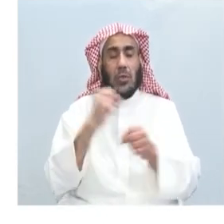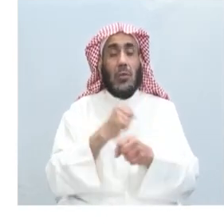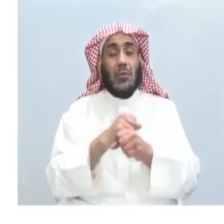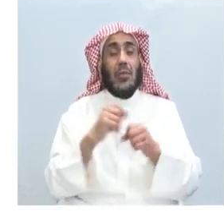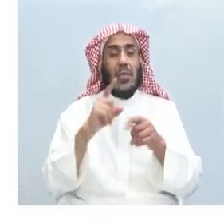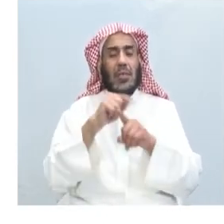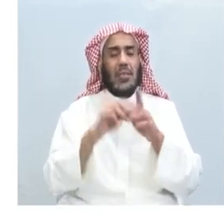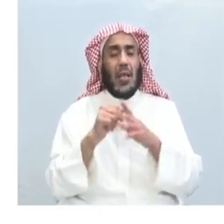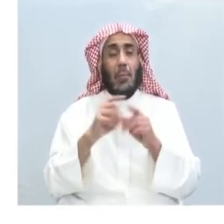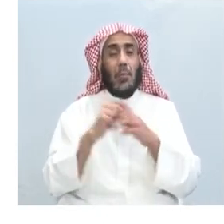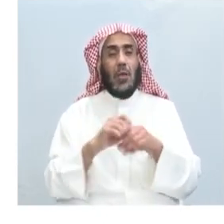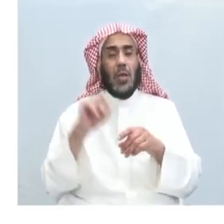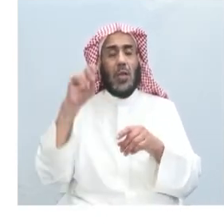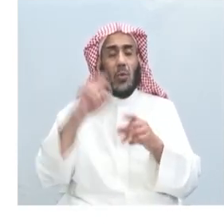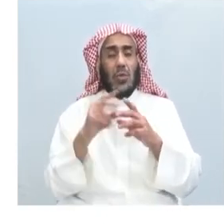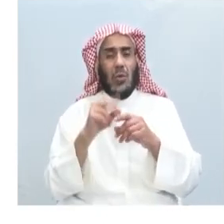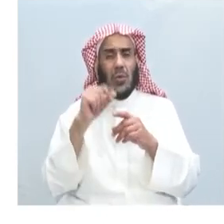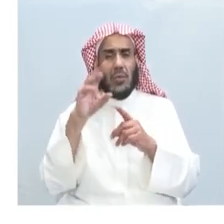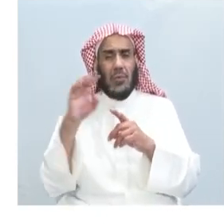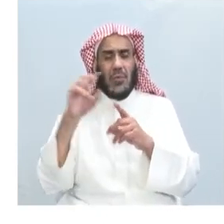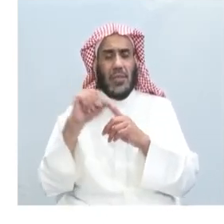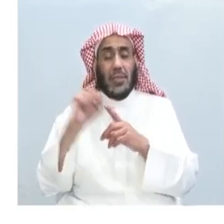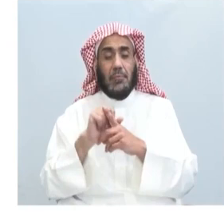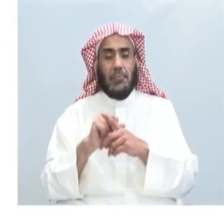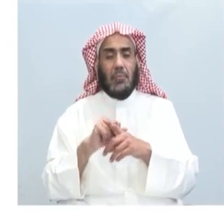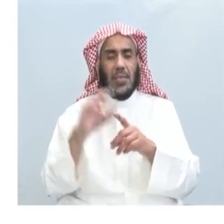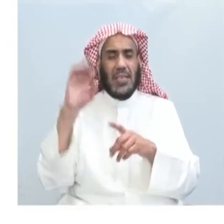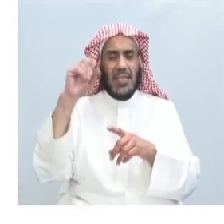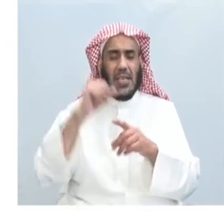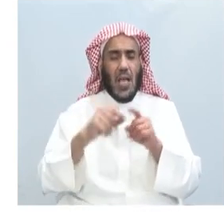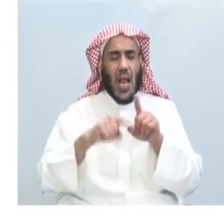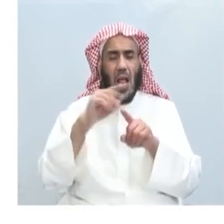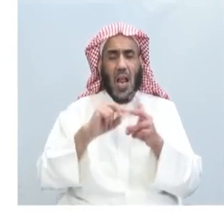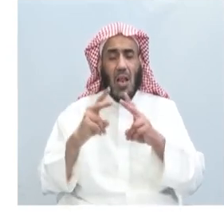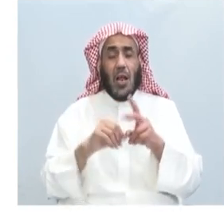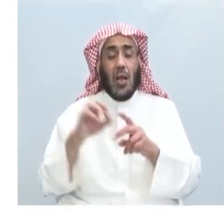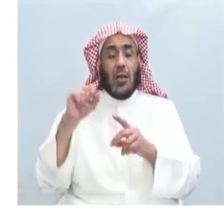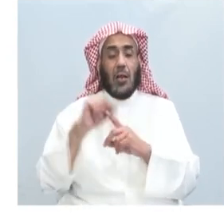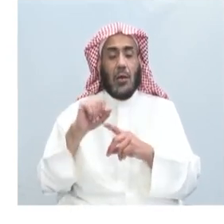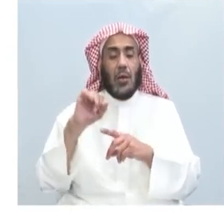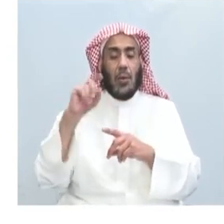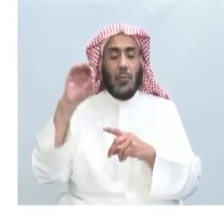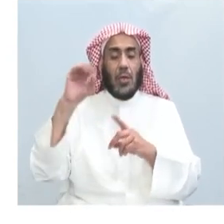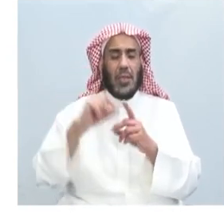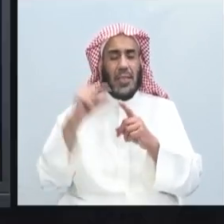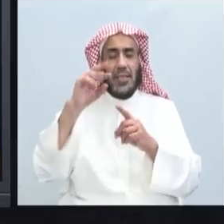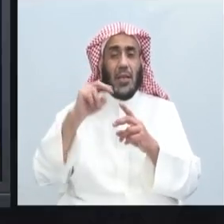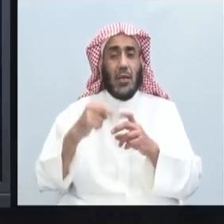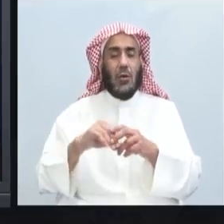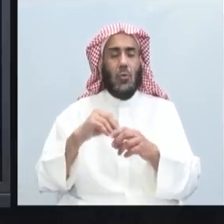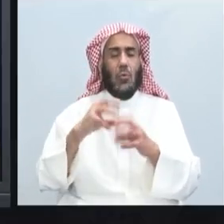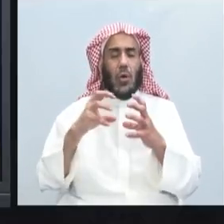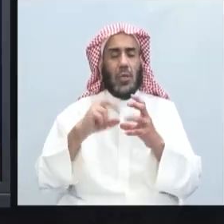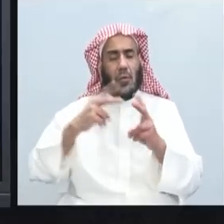الحراره النوعيه الكيو تساوي السي في الام في الدلتا تي طبعا السي هي الحراره النوعيه الام هي الكتله والدلتا تي هي التغير في